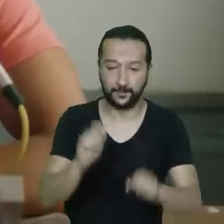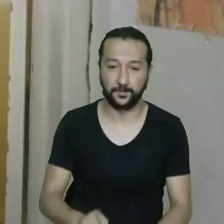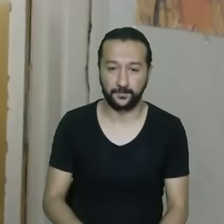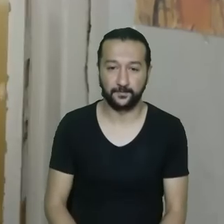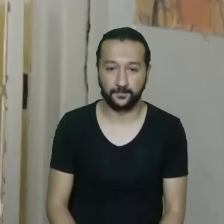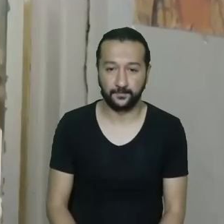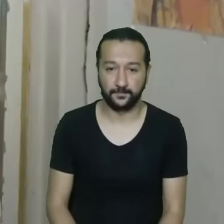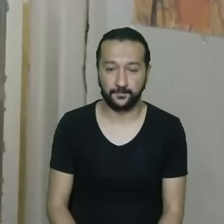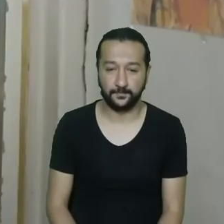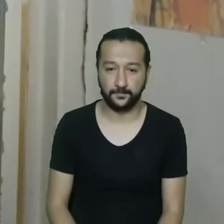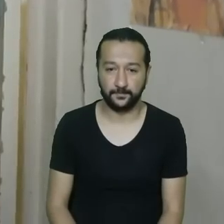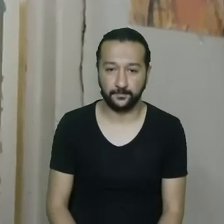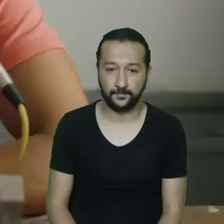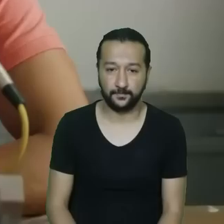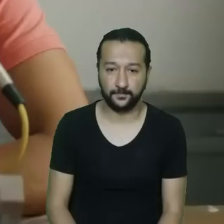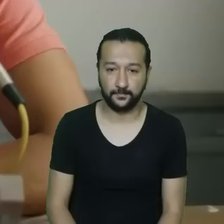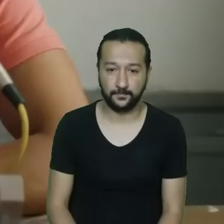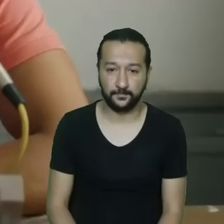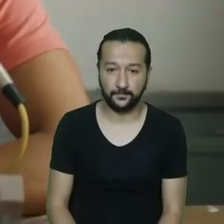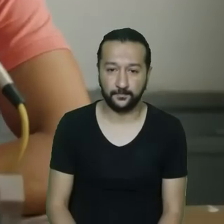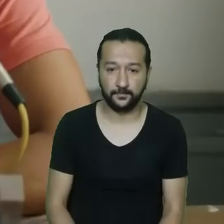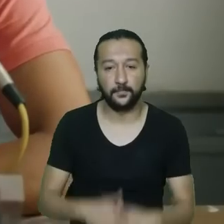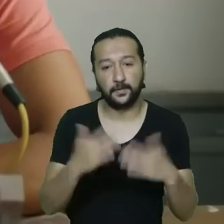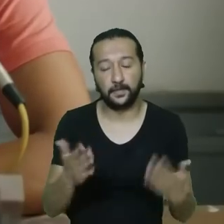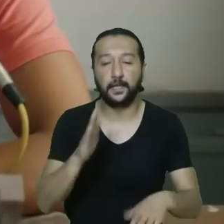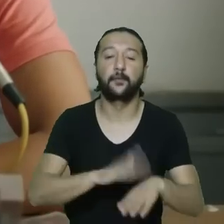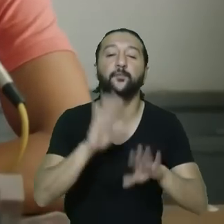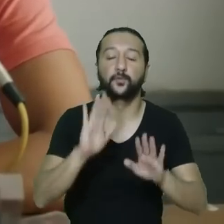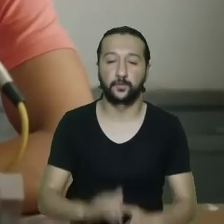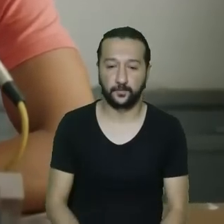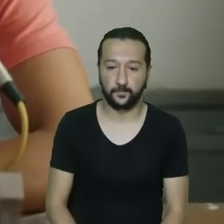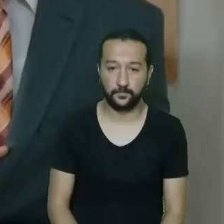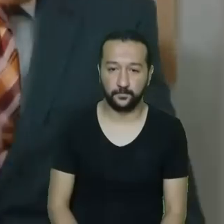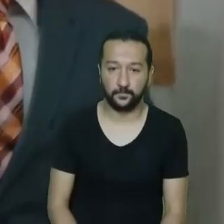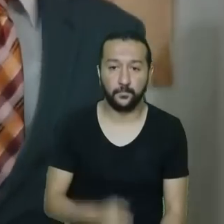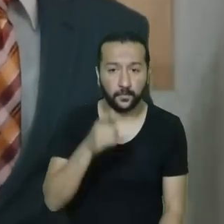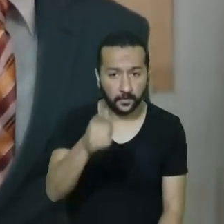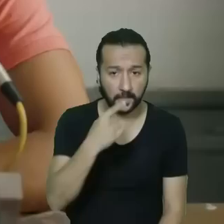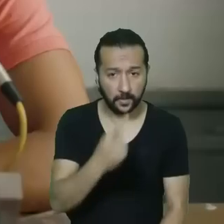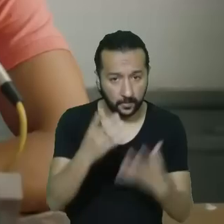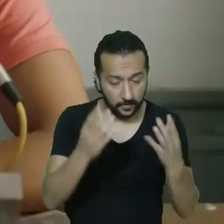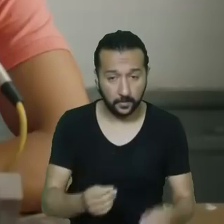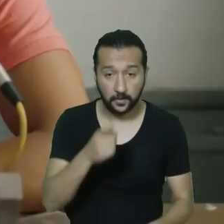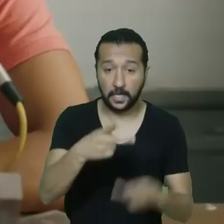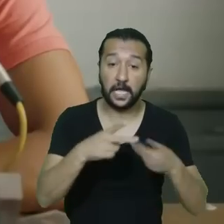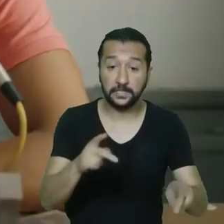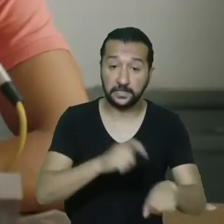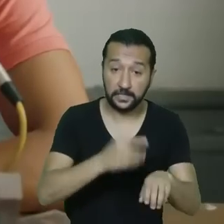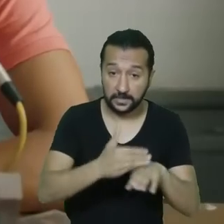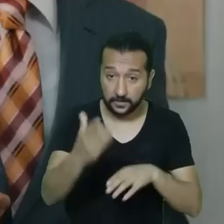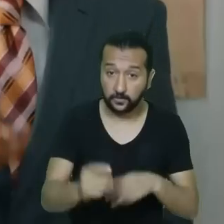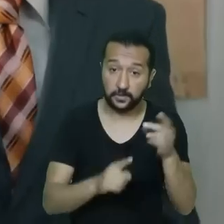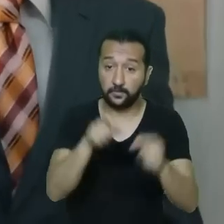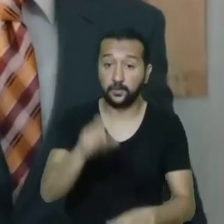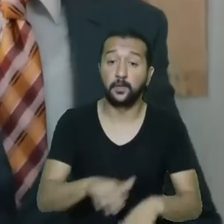Emin ve Semih kapıda. Emin başıyla dışarıya gel dedi. Ya da geçmiyoruz. Hadi lan gari. Açılışı geç kalcı